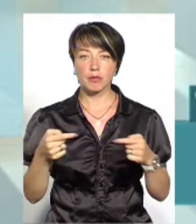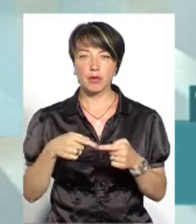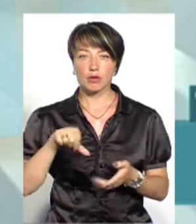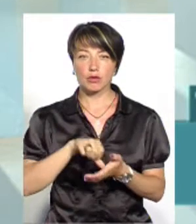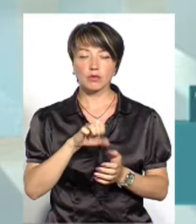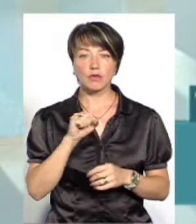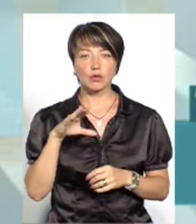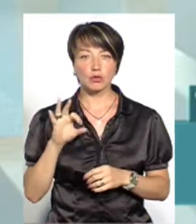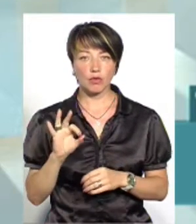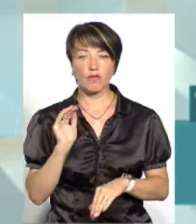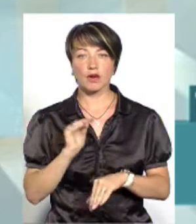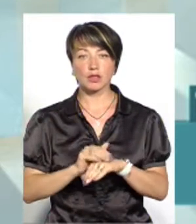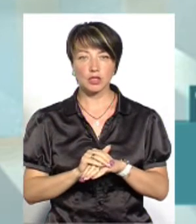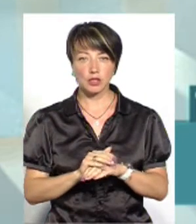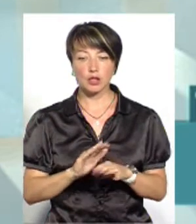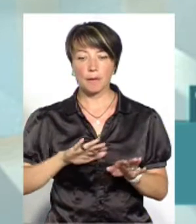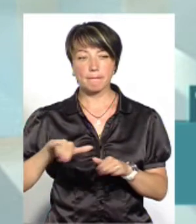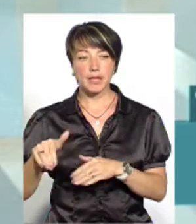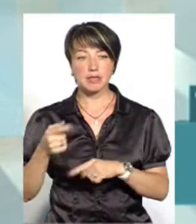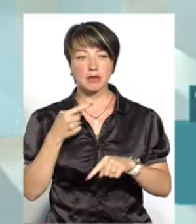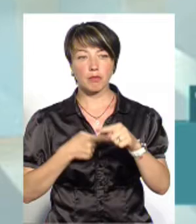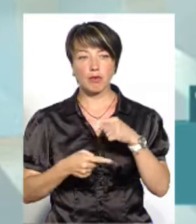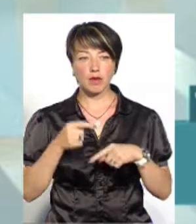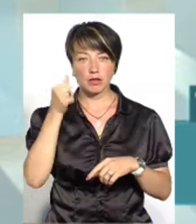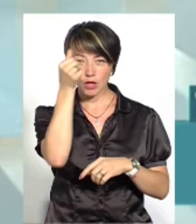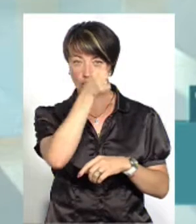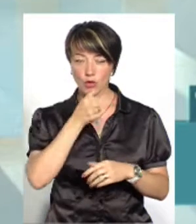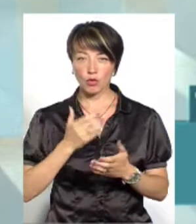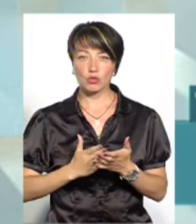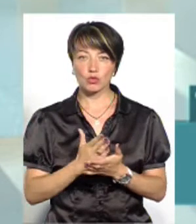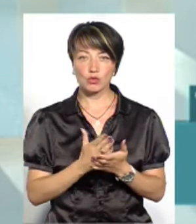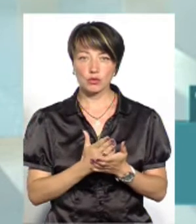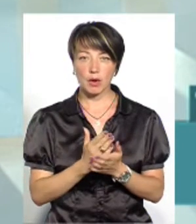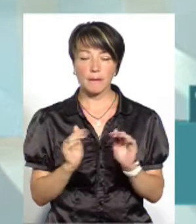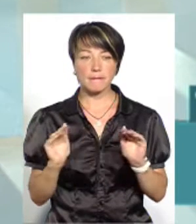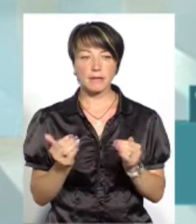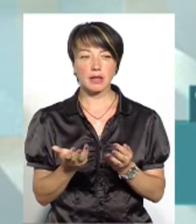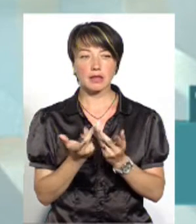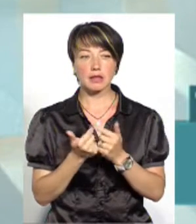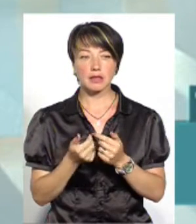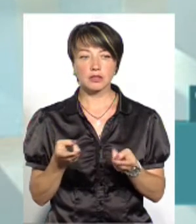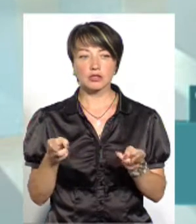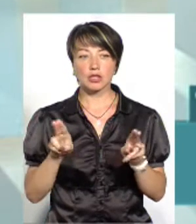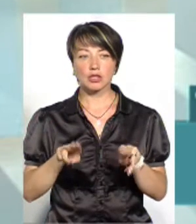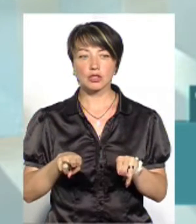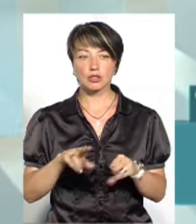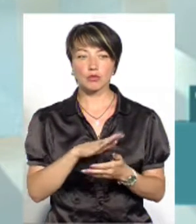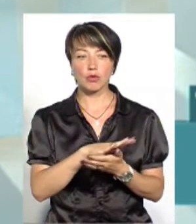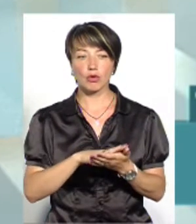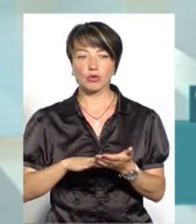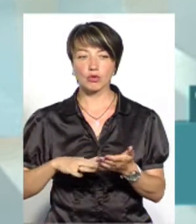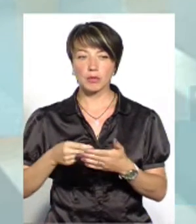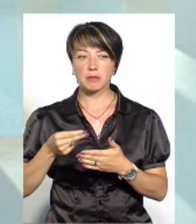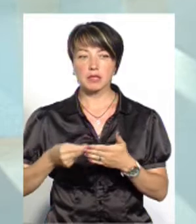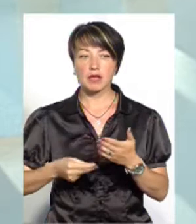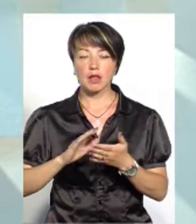в антитерористичній операції, фактично після повернення, після року служби, невелика кількість їх залишилася продовжувати і